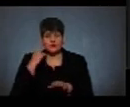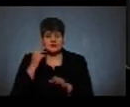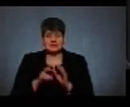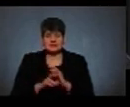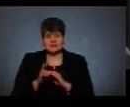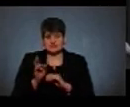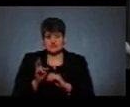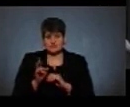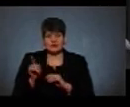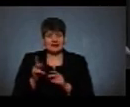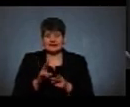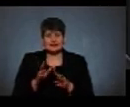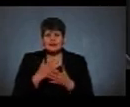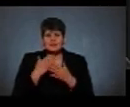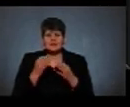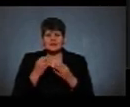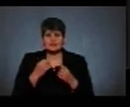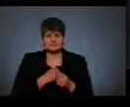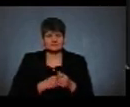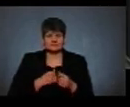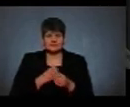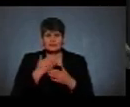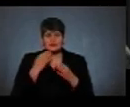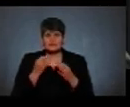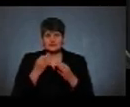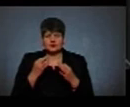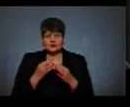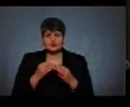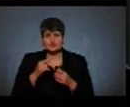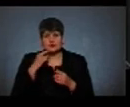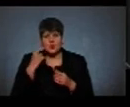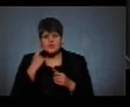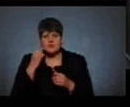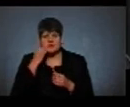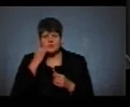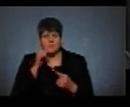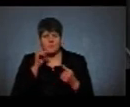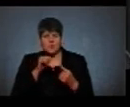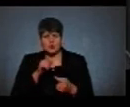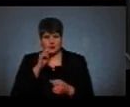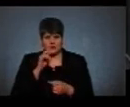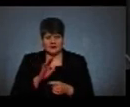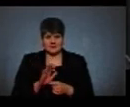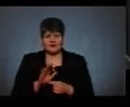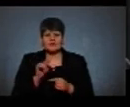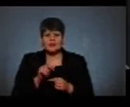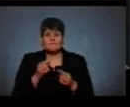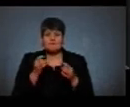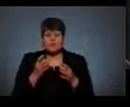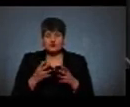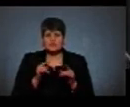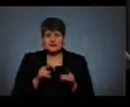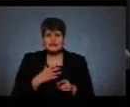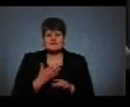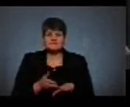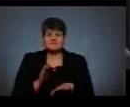церкві, це в них немає жодної агресії, в них немає жодної позиції, що ні, ми за Росію, ми за Москву, ми проти України. Вони просто, для них